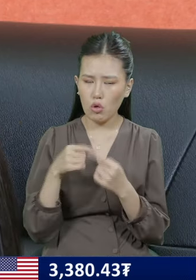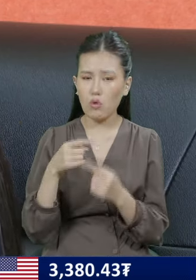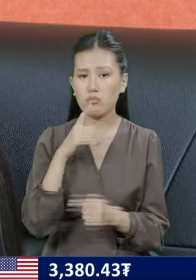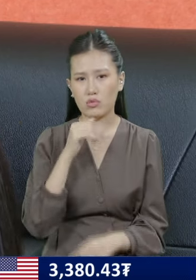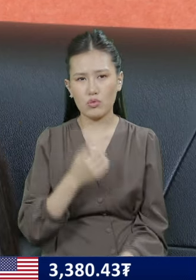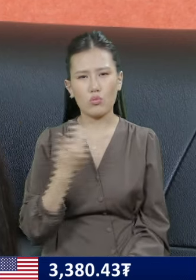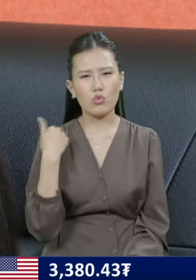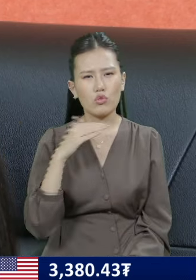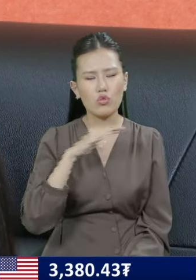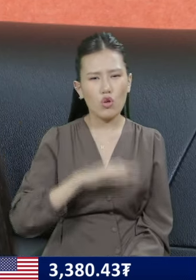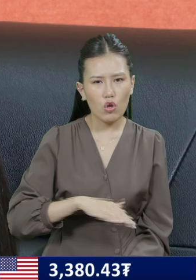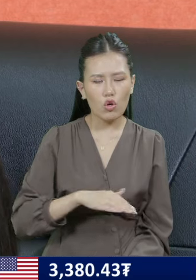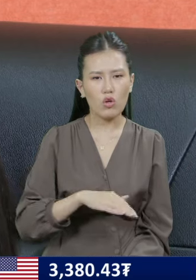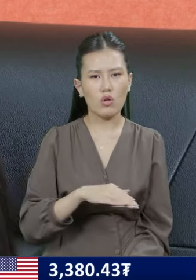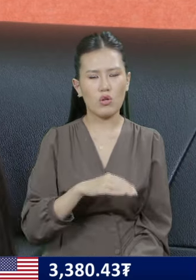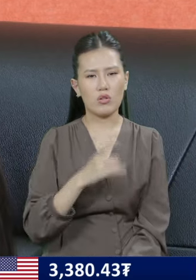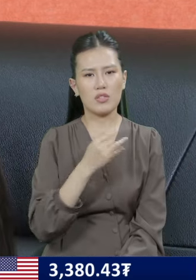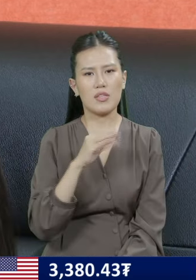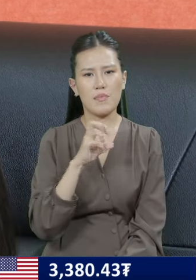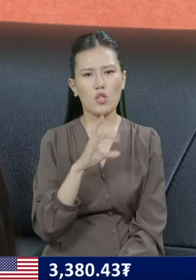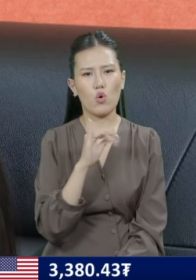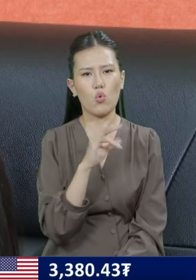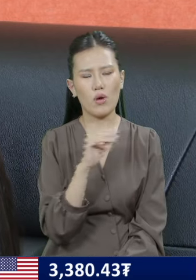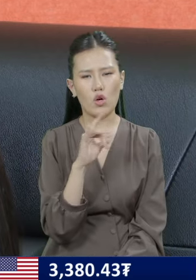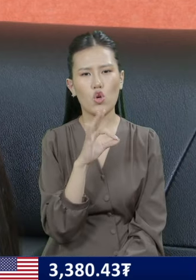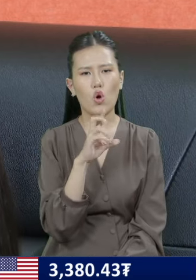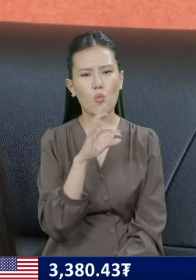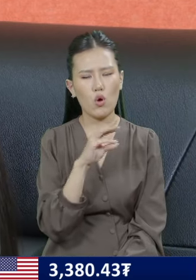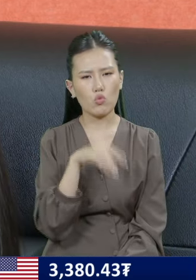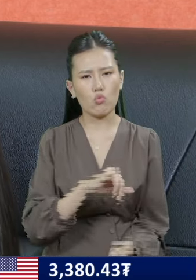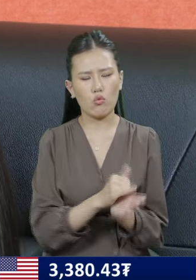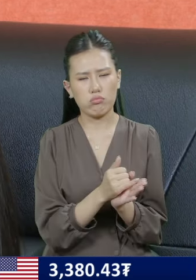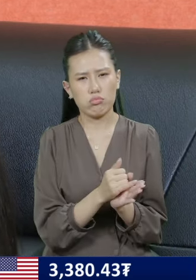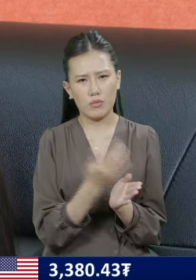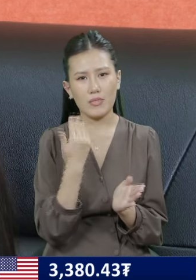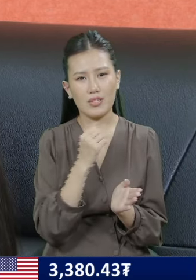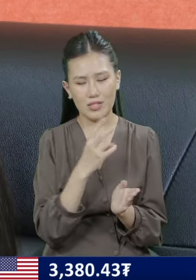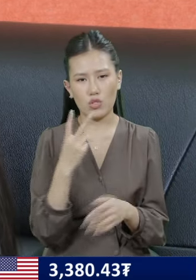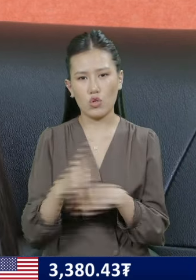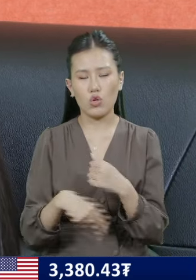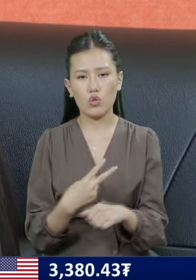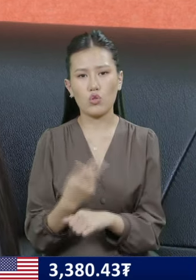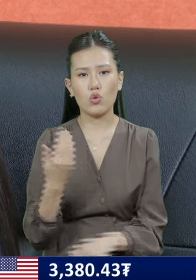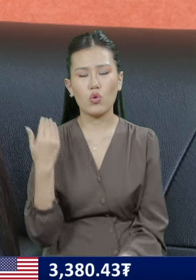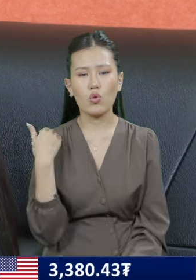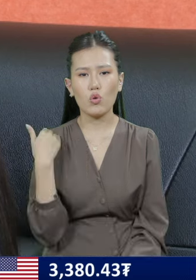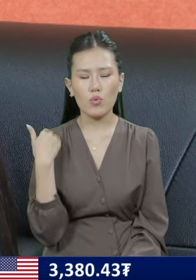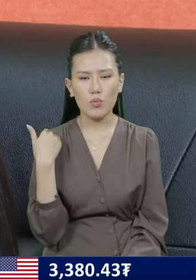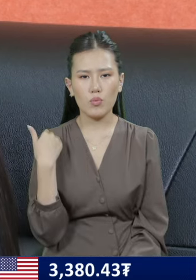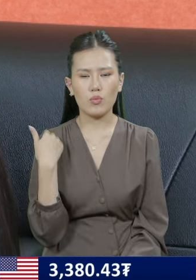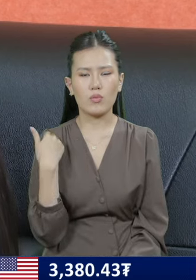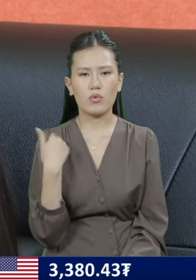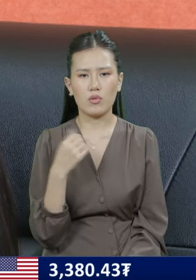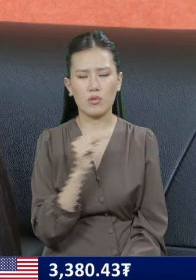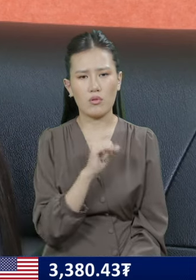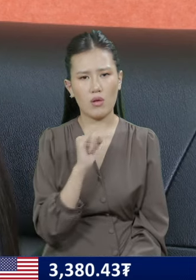хаан гэж байдаг болохоор юу хийдэм болоо, робот гэж юу юм болоо гэж сонигддаг байсан. Тэгээ 2 жилийн өмнөөс бол яг нэг хальт ийм